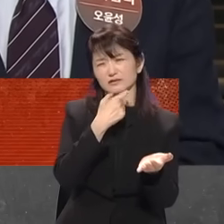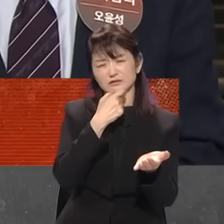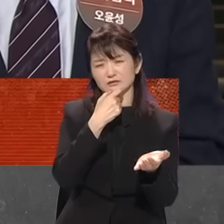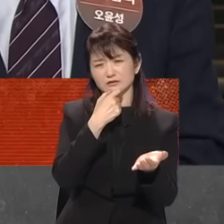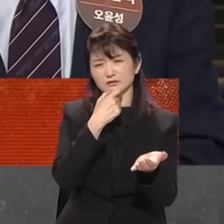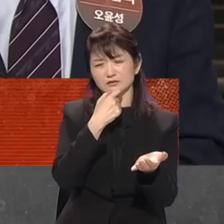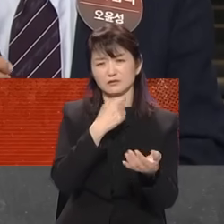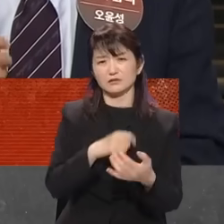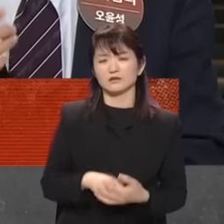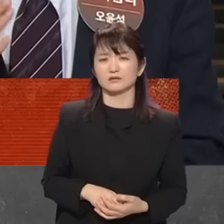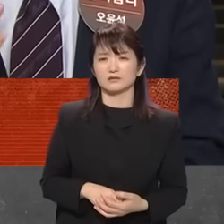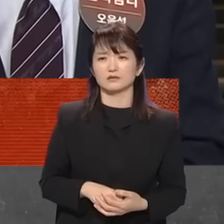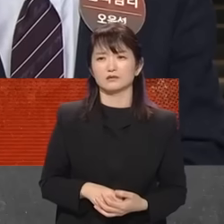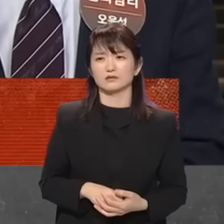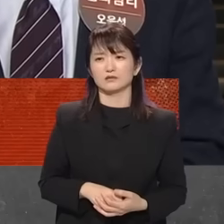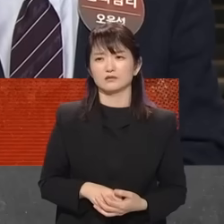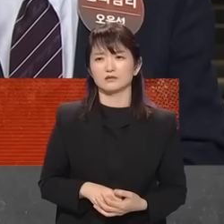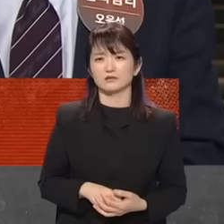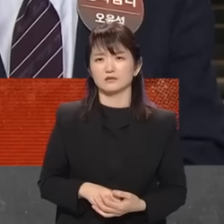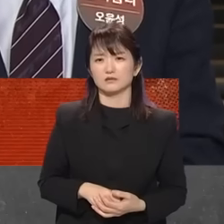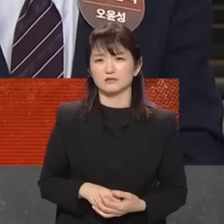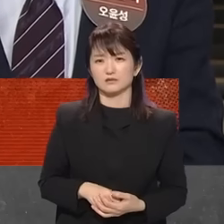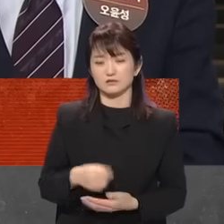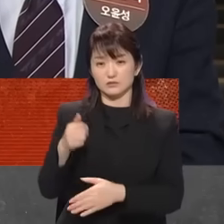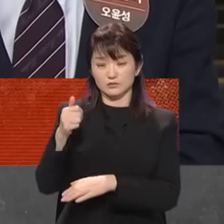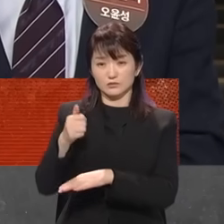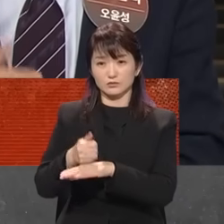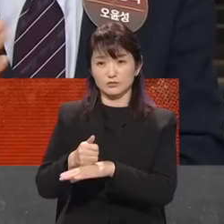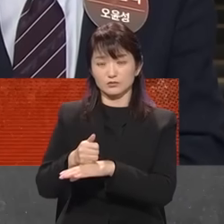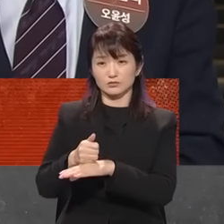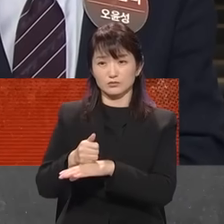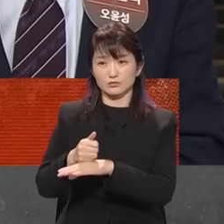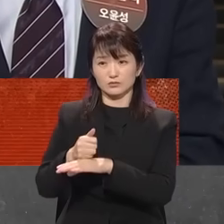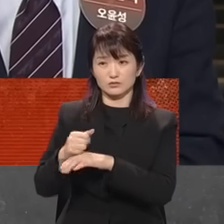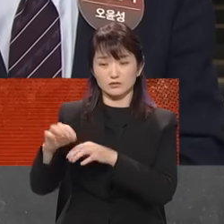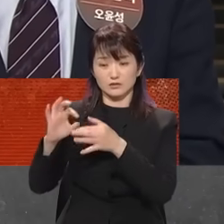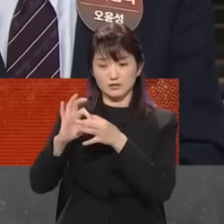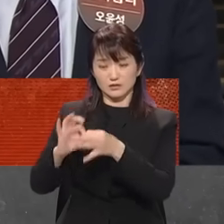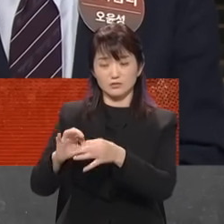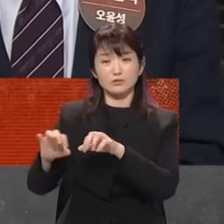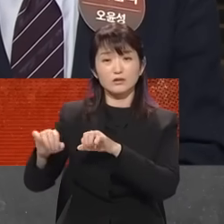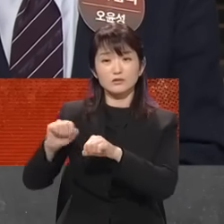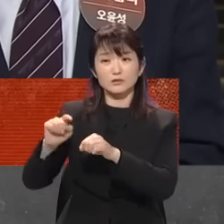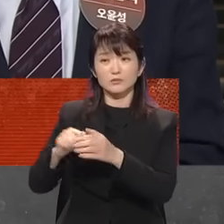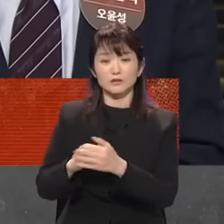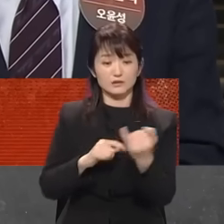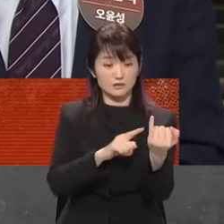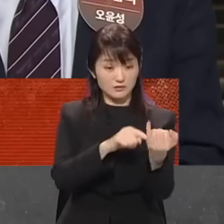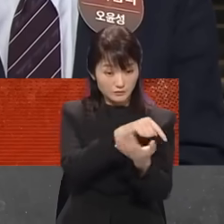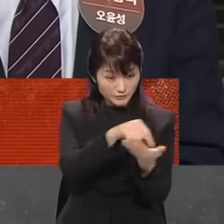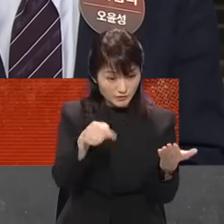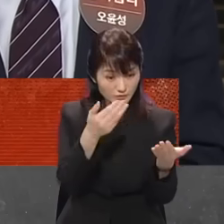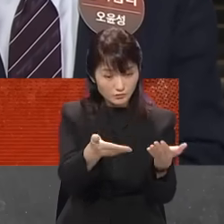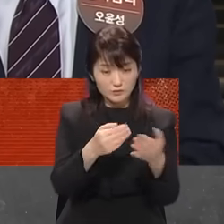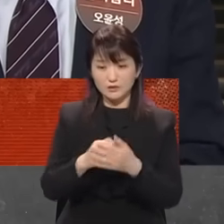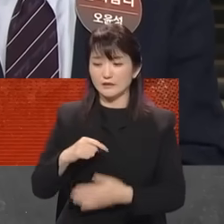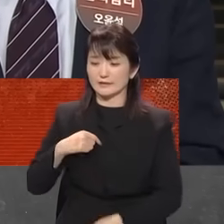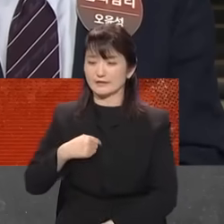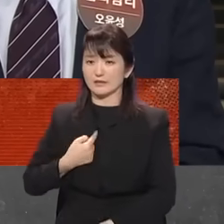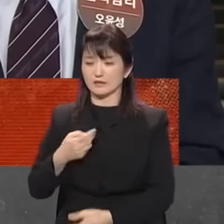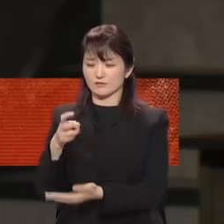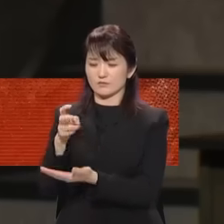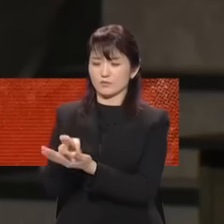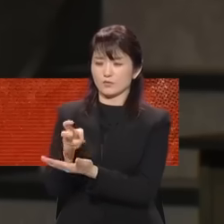상황에서 계속적으로 무리하게 하게 된다면 결국은 그 상대에게도 피해를 주지만 자기도 어떤 그 법적인 조치를